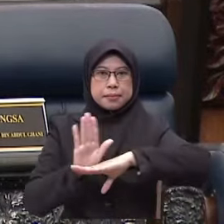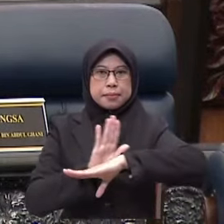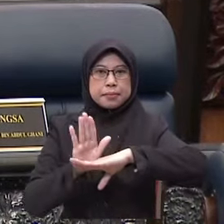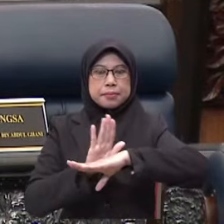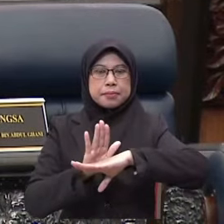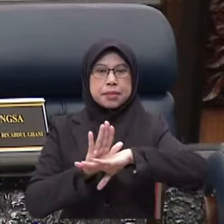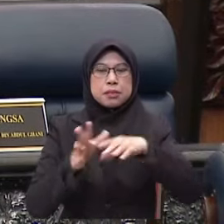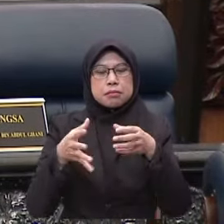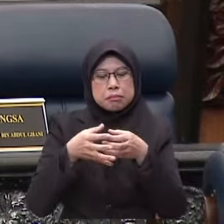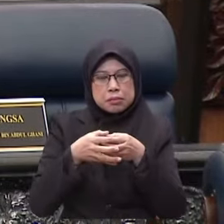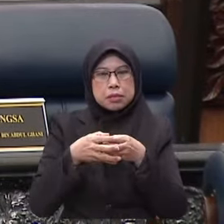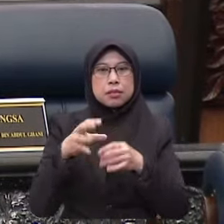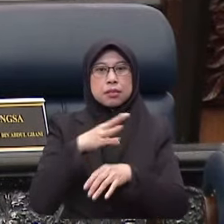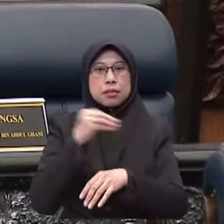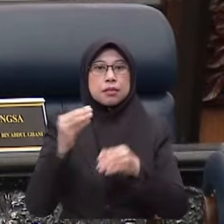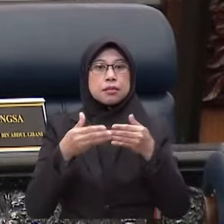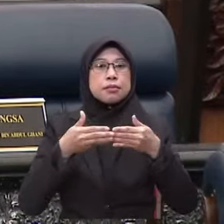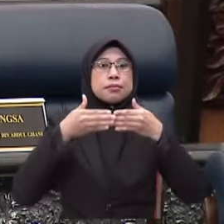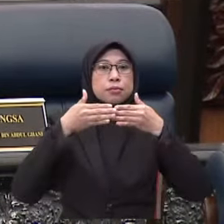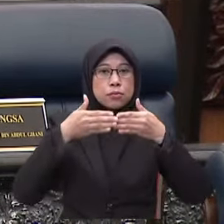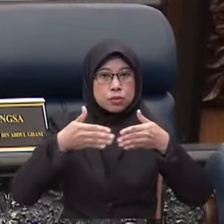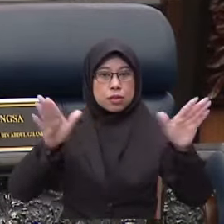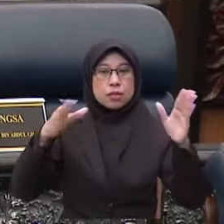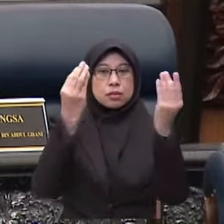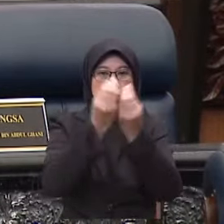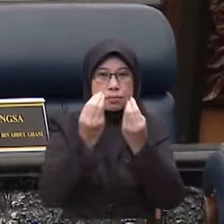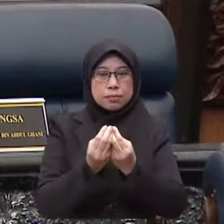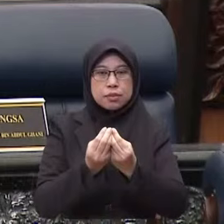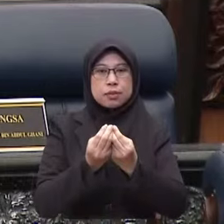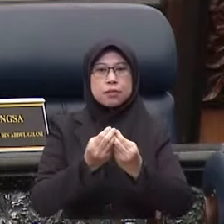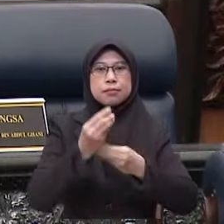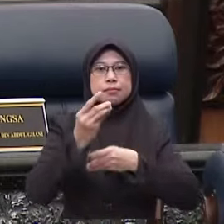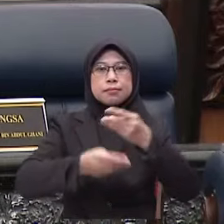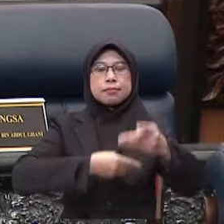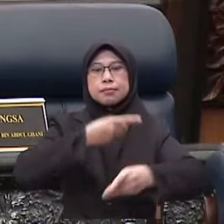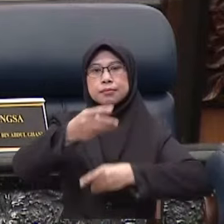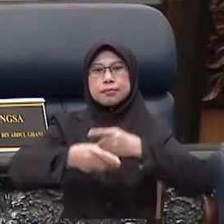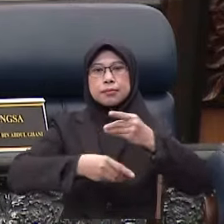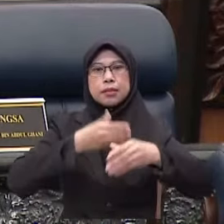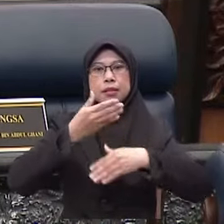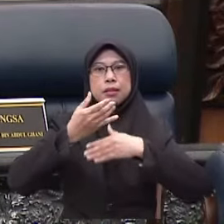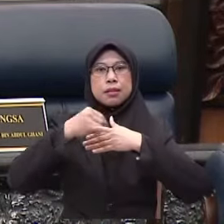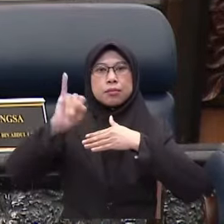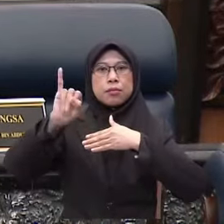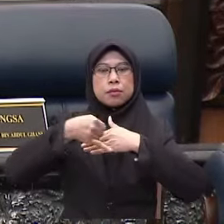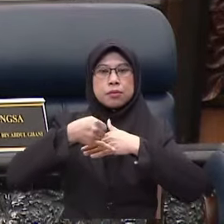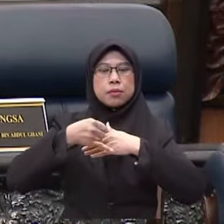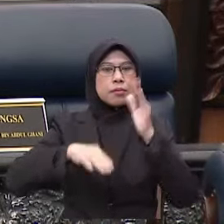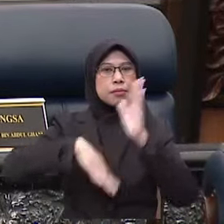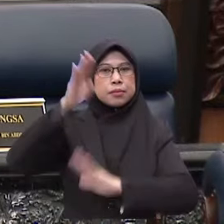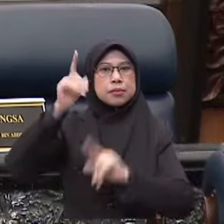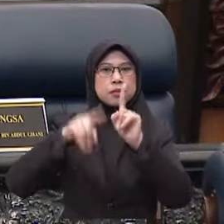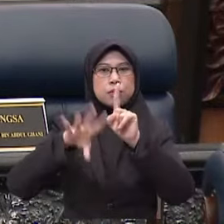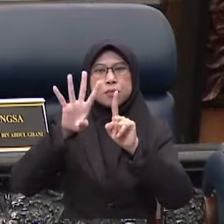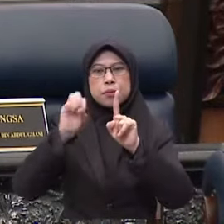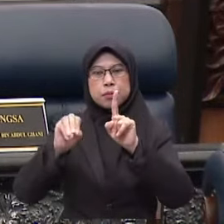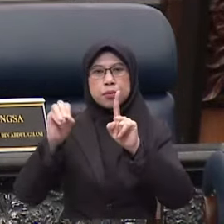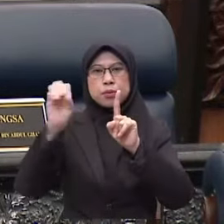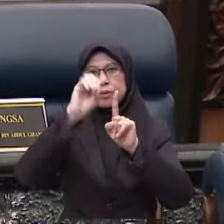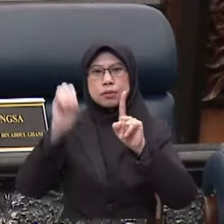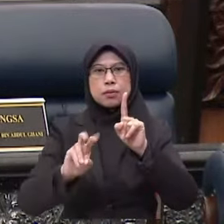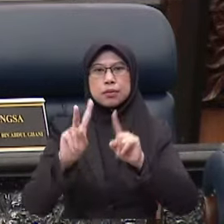yang kecil dan terbuka dengan jumlah perdagangan eksport dan import melebihi 140% daripada jumlah